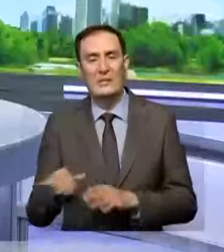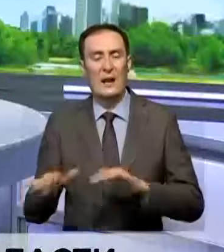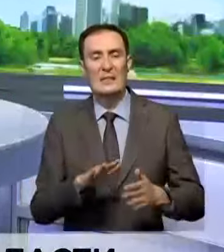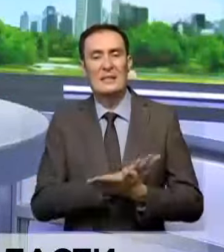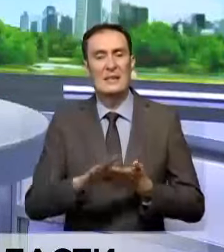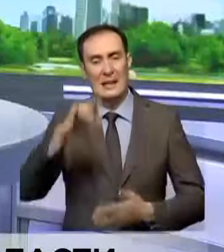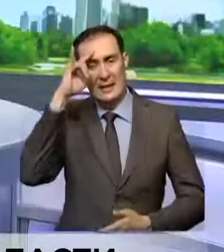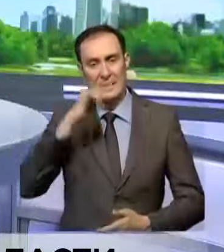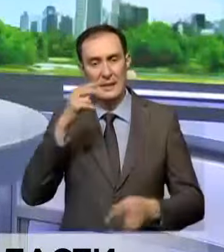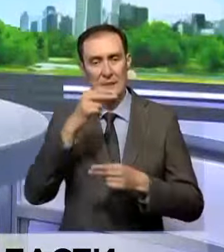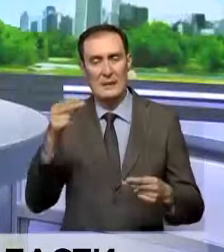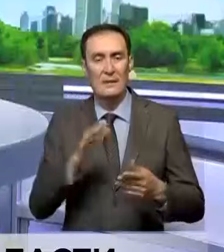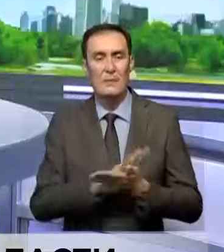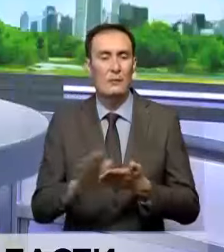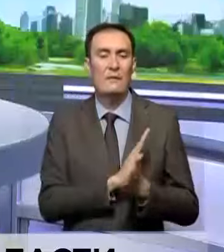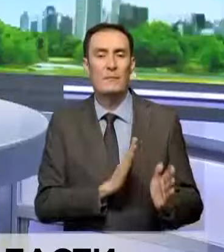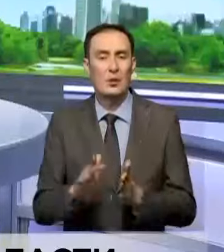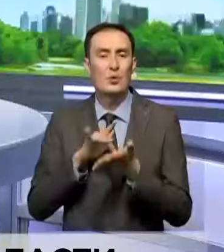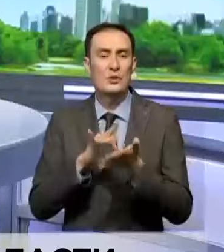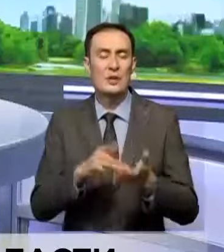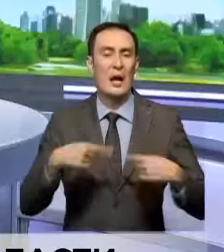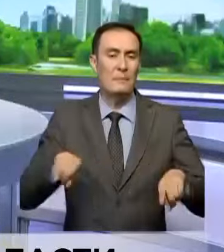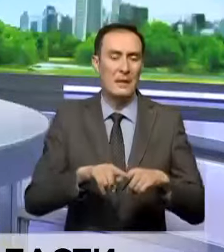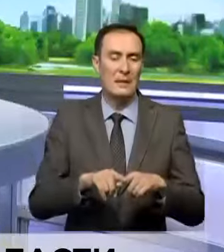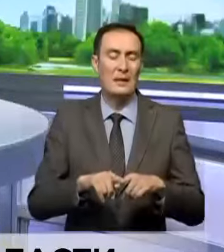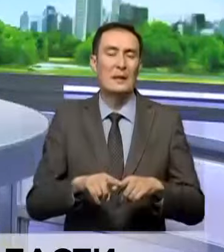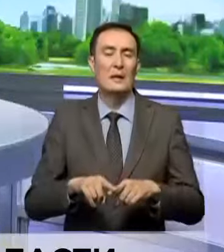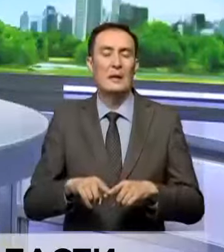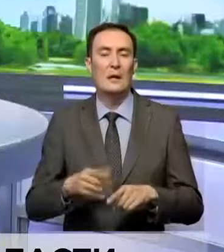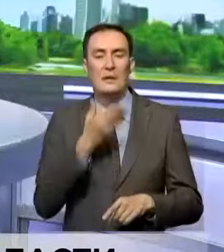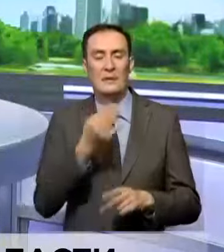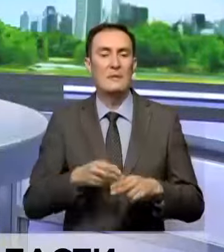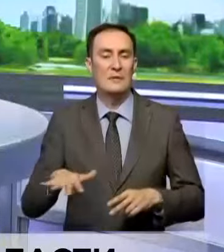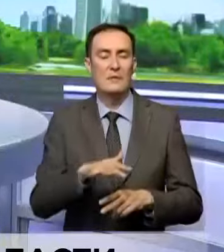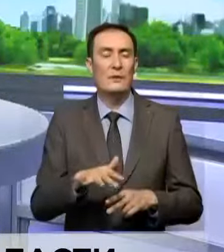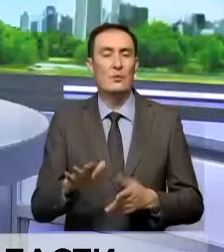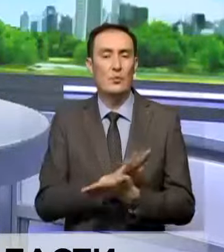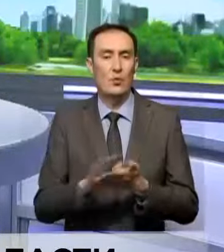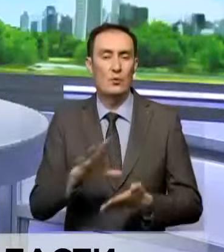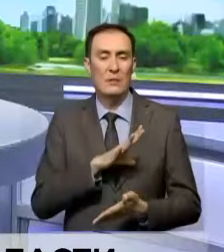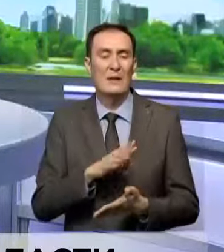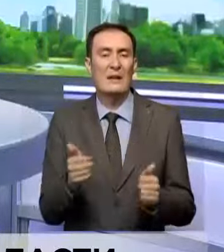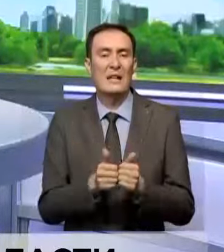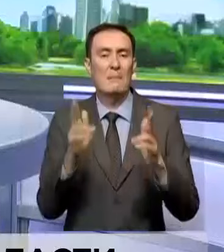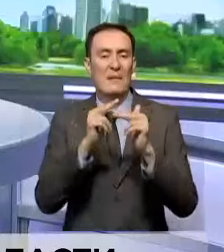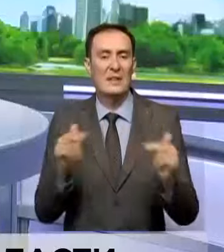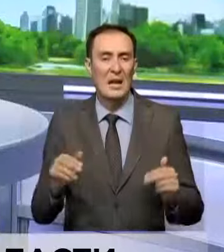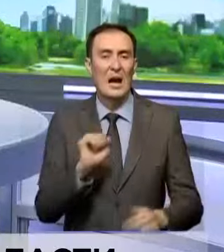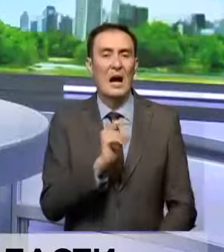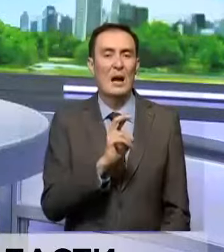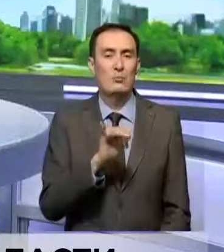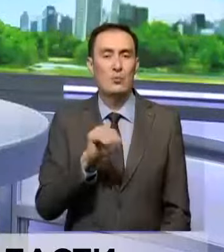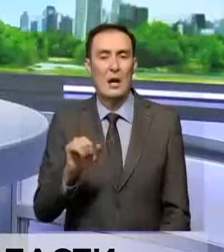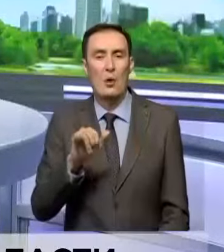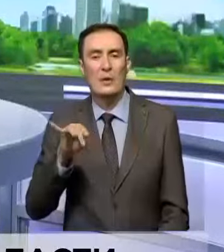«Таза Казахстан» приводят в порядок туристические объекты и сакральные места. В этот раз генуборку устроили возле мавзолея